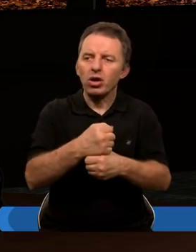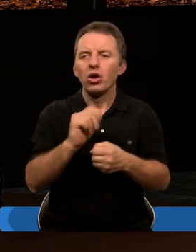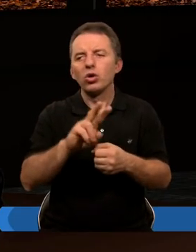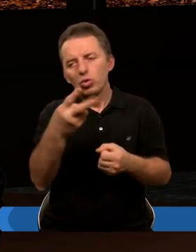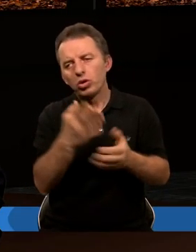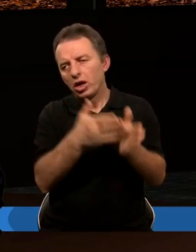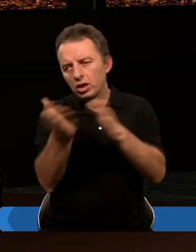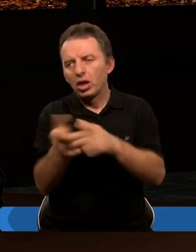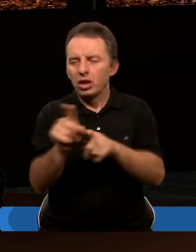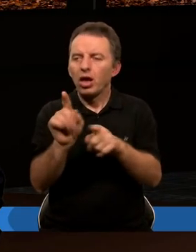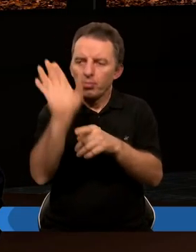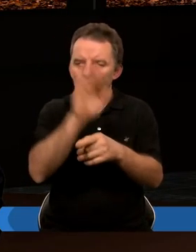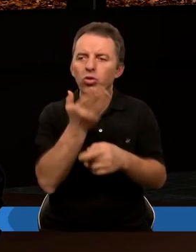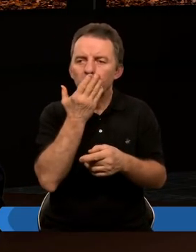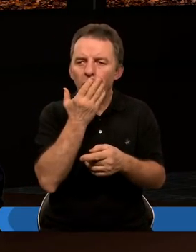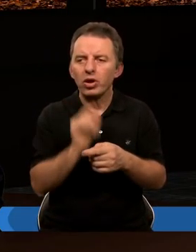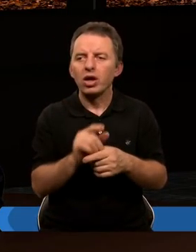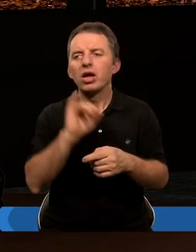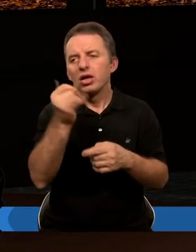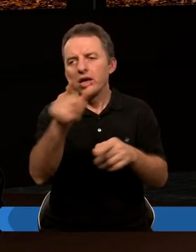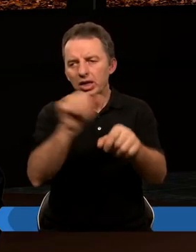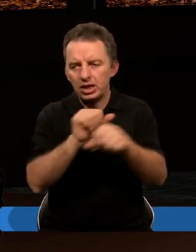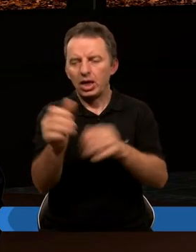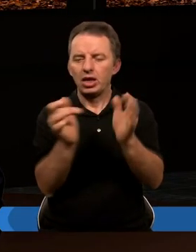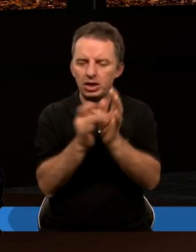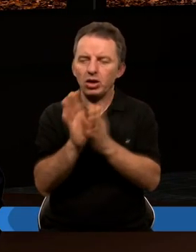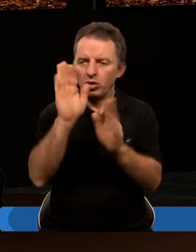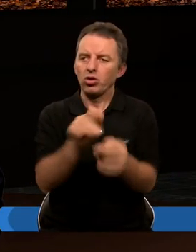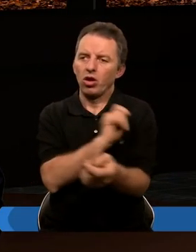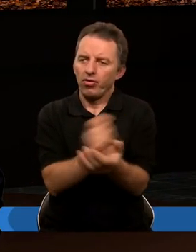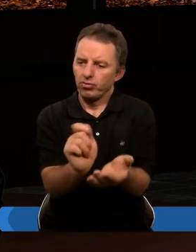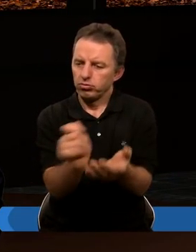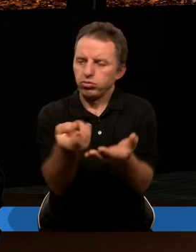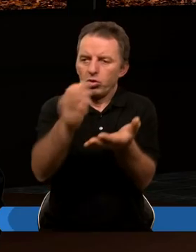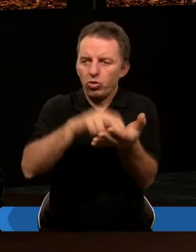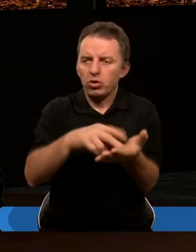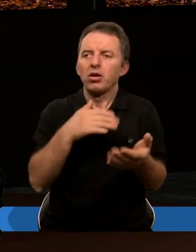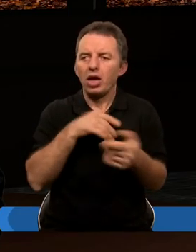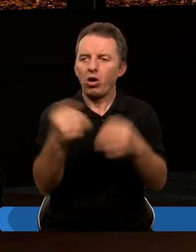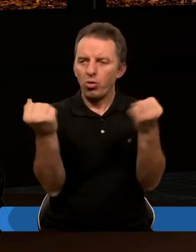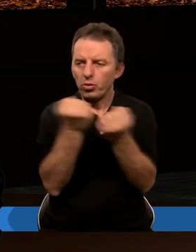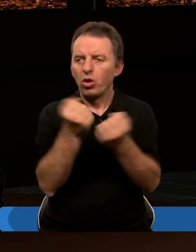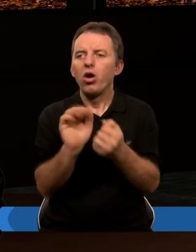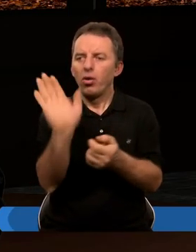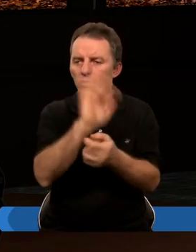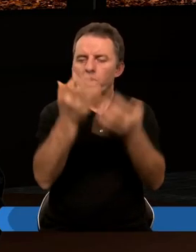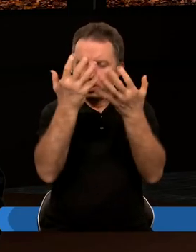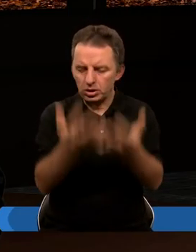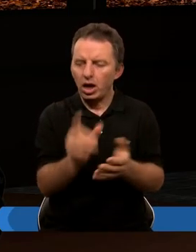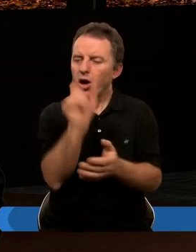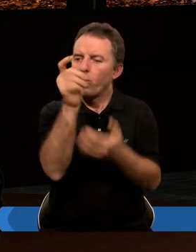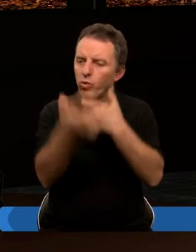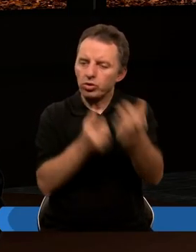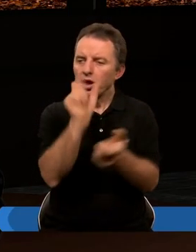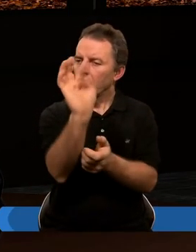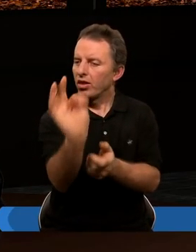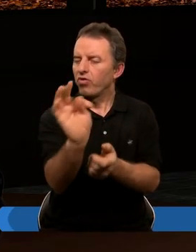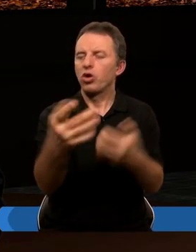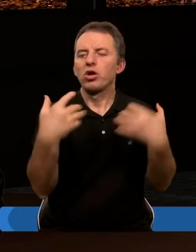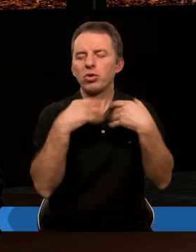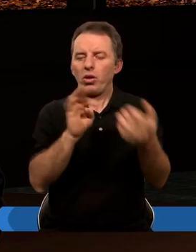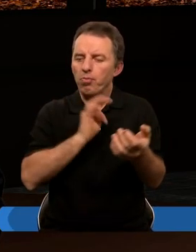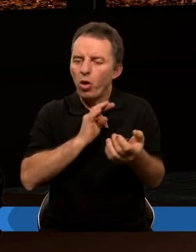A z drugiej strony ten sam Bóg mówi, ale tak jak kiedyś Jezus został wzbudzonych z martwych, taką mocą, Bóg chce uczynić coś w twoim